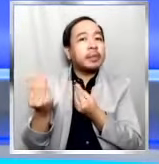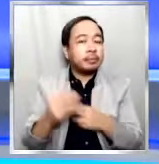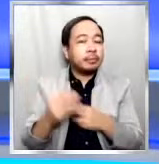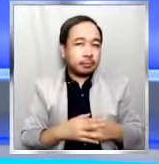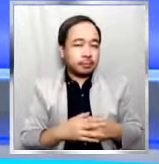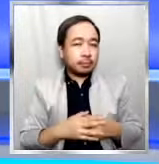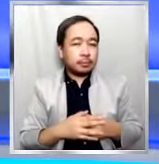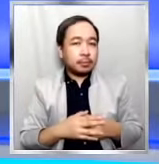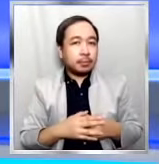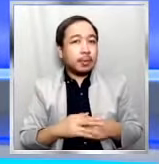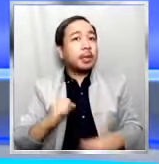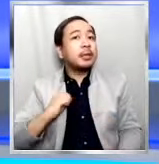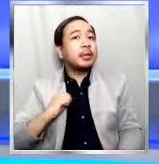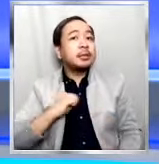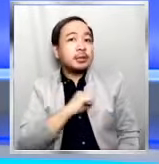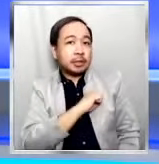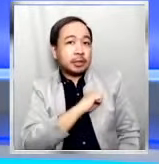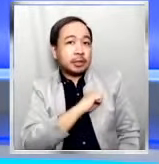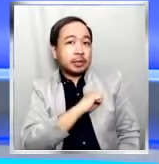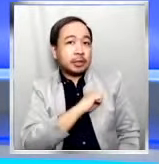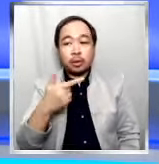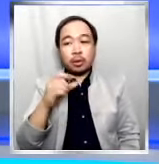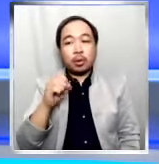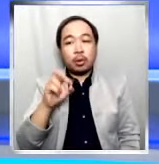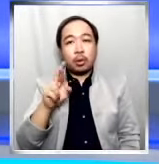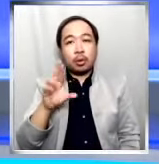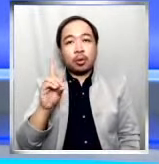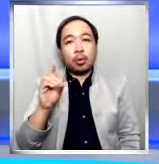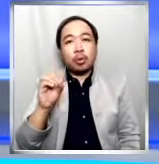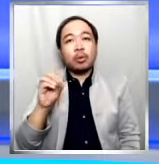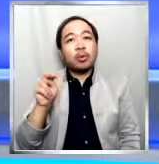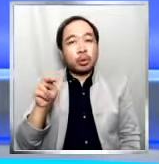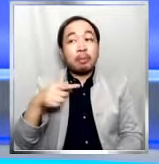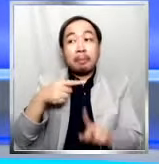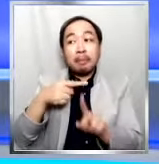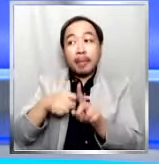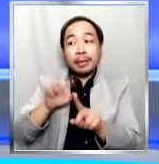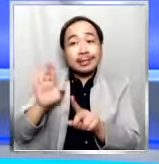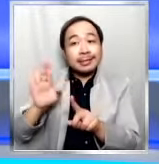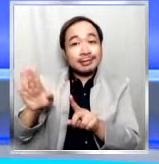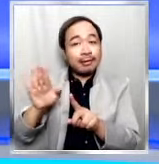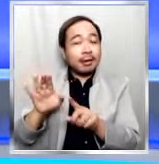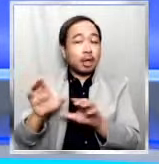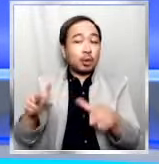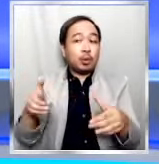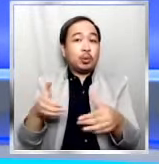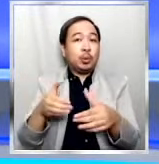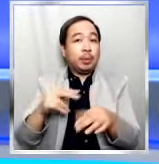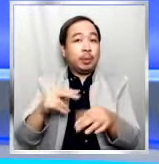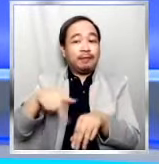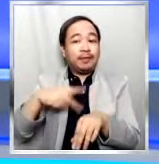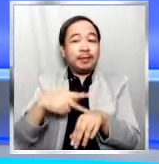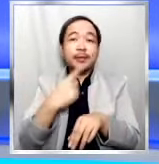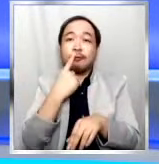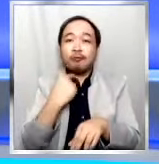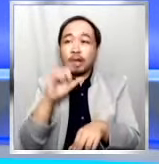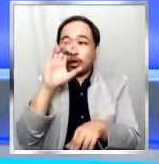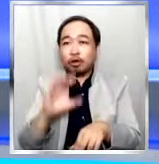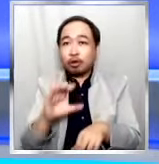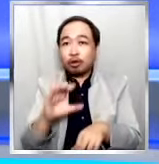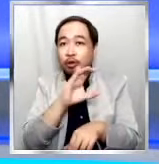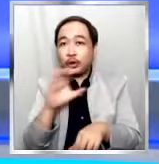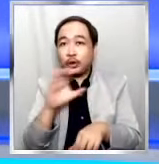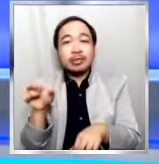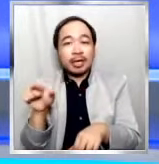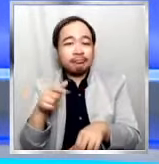ang pinamumunuan niyang Philippine Red Cross ang naging puntirya ng mga birada ni Pangulong Duterte sa kanyang Talk to the People kagabi. Ang tanong ng